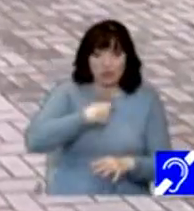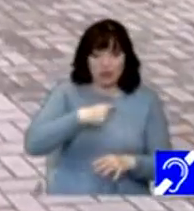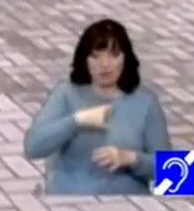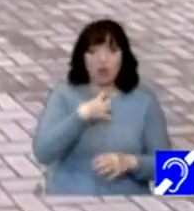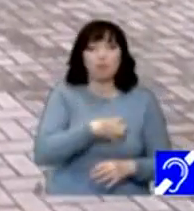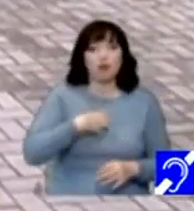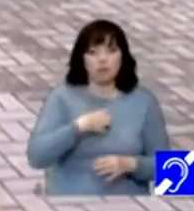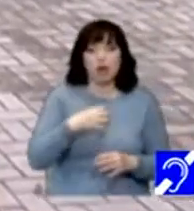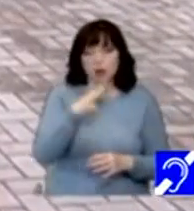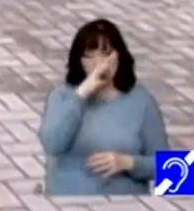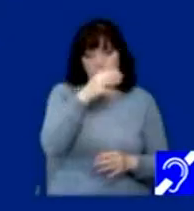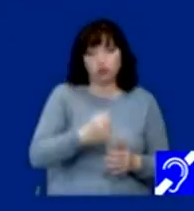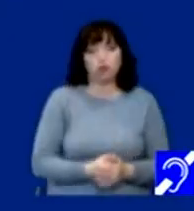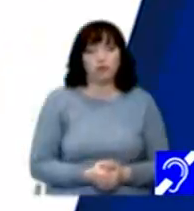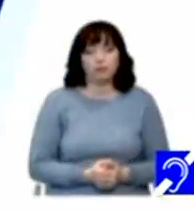Chișinău.